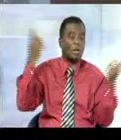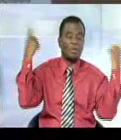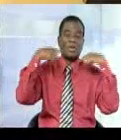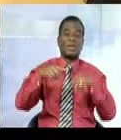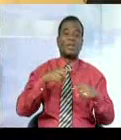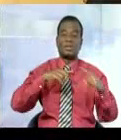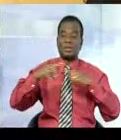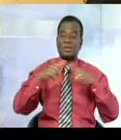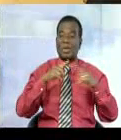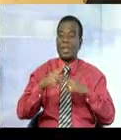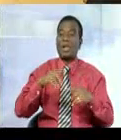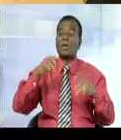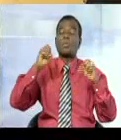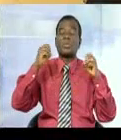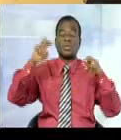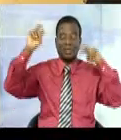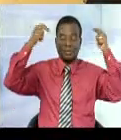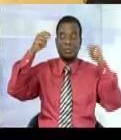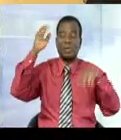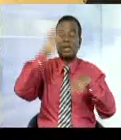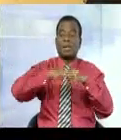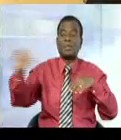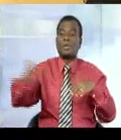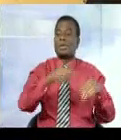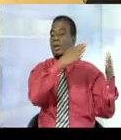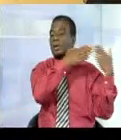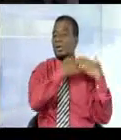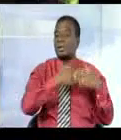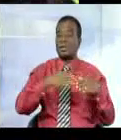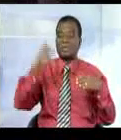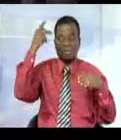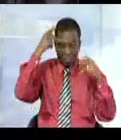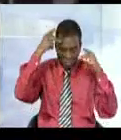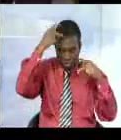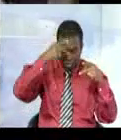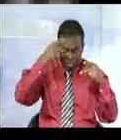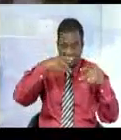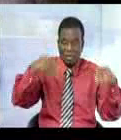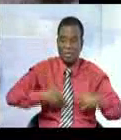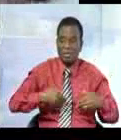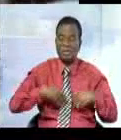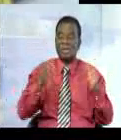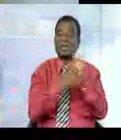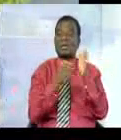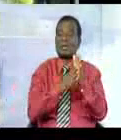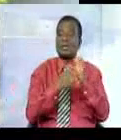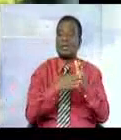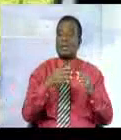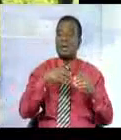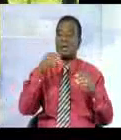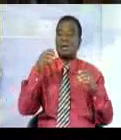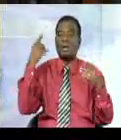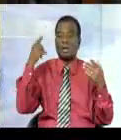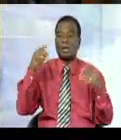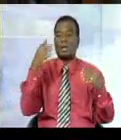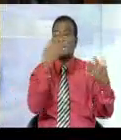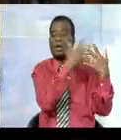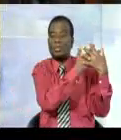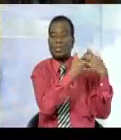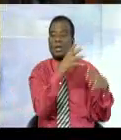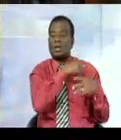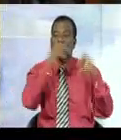échanges, plusieurs thématiques relatives à la prise en charge psychosociale des jeunes en milieu scolaire, en milieu carcéral et